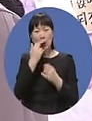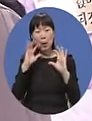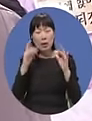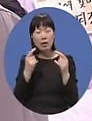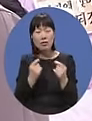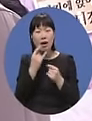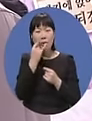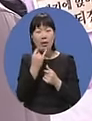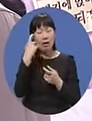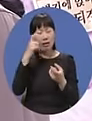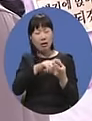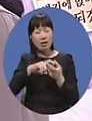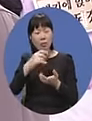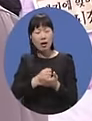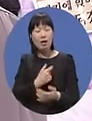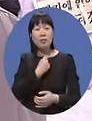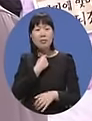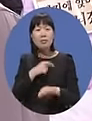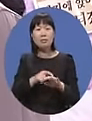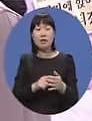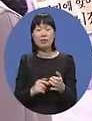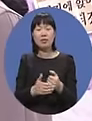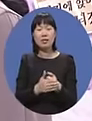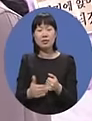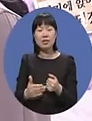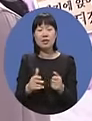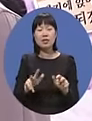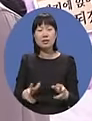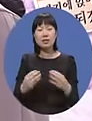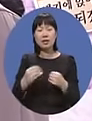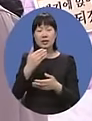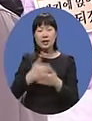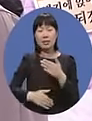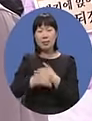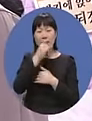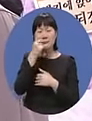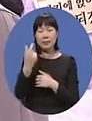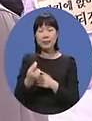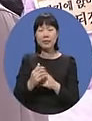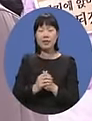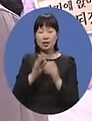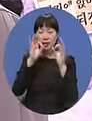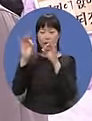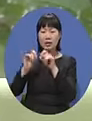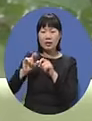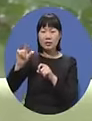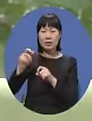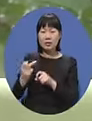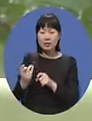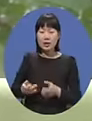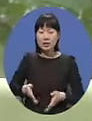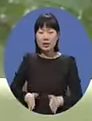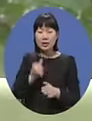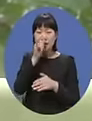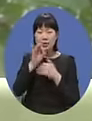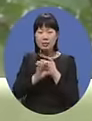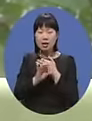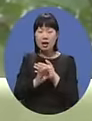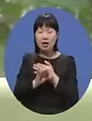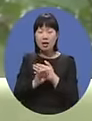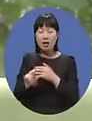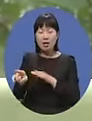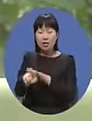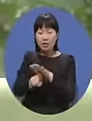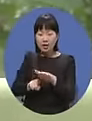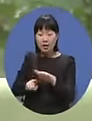돼서 엄마의 관심을 계속 받고 싶은 마음이 아직 좀 많이 남아있는 것 같아요. 네, 근데 보면 대부분 이제 동생 생기면 아이들이 퇴행 현상을 한 번씩